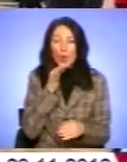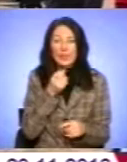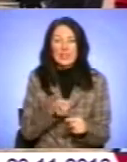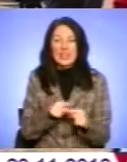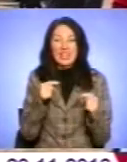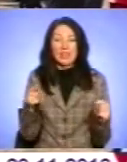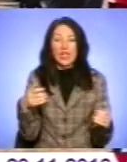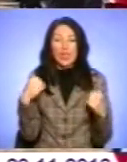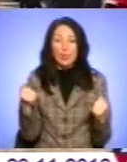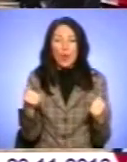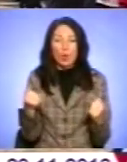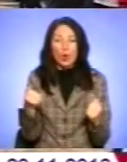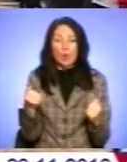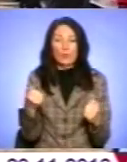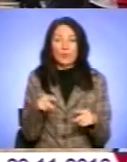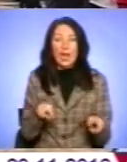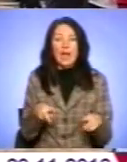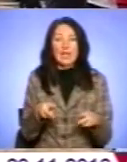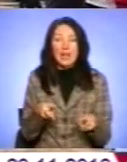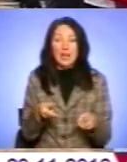види спорту? Танці,